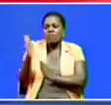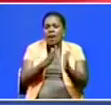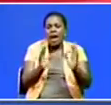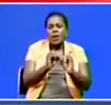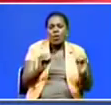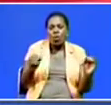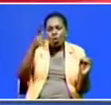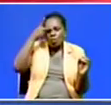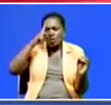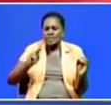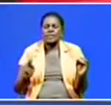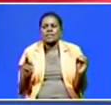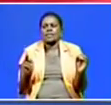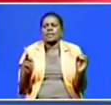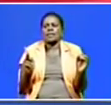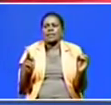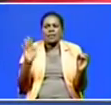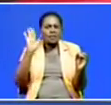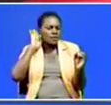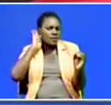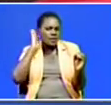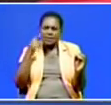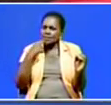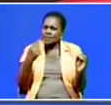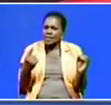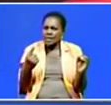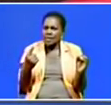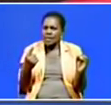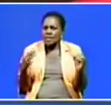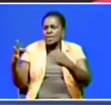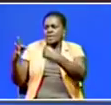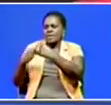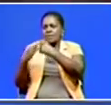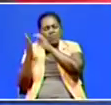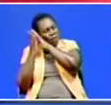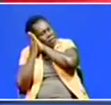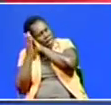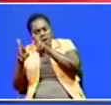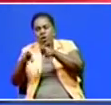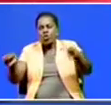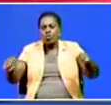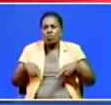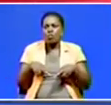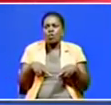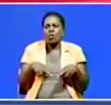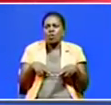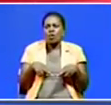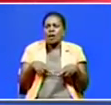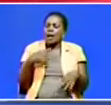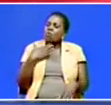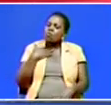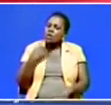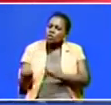sera. Na ndio mulisikia huko wakisema ati Kibera ni bedroom sijui ya nani. Mimi